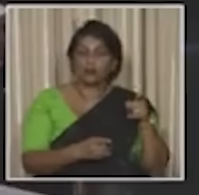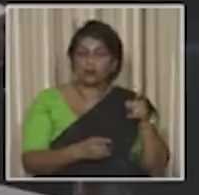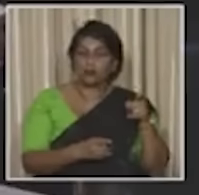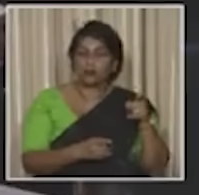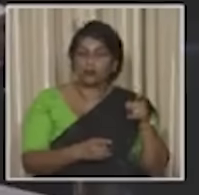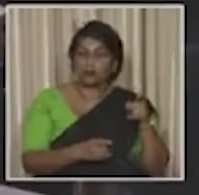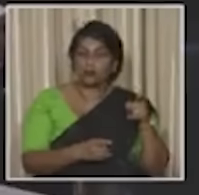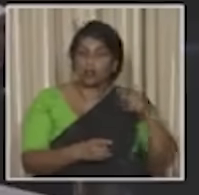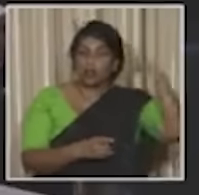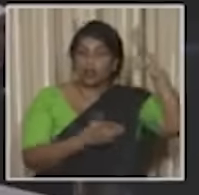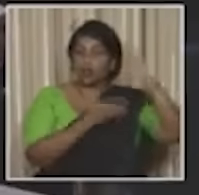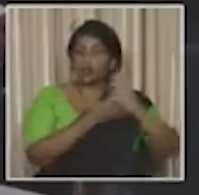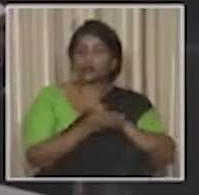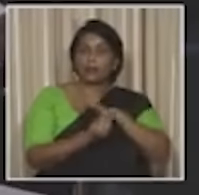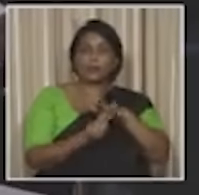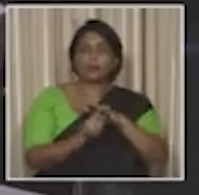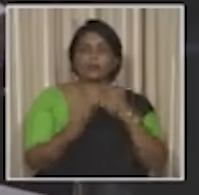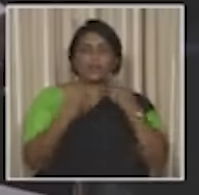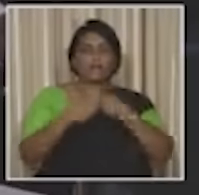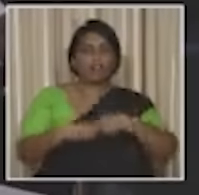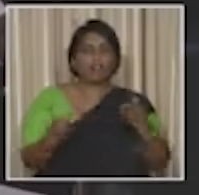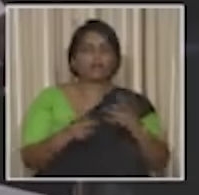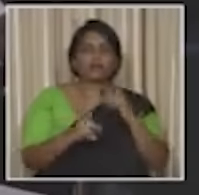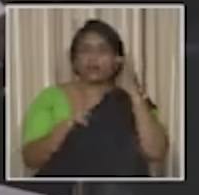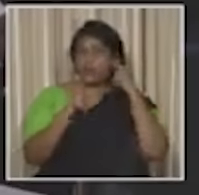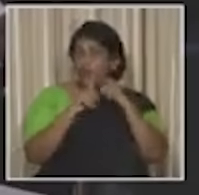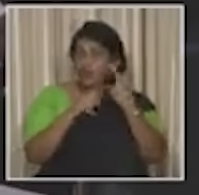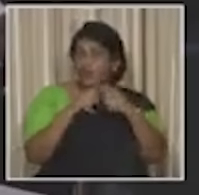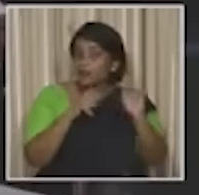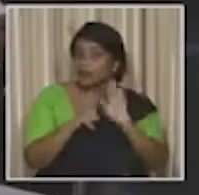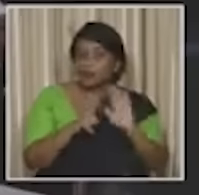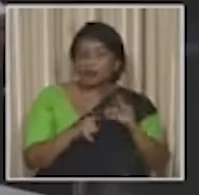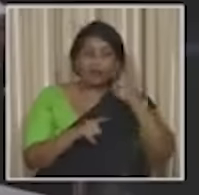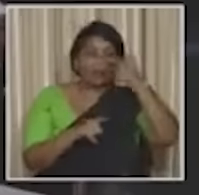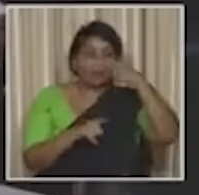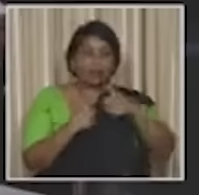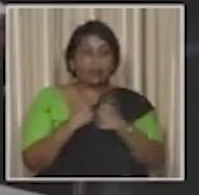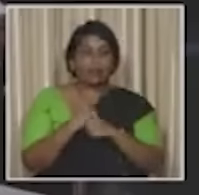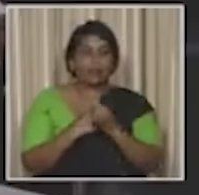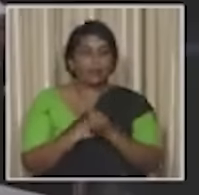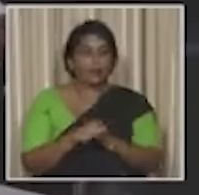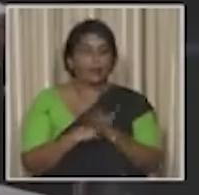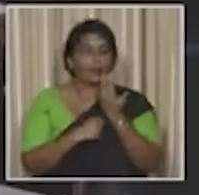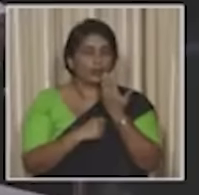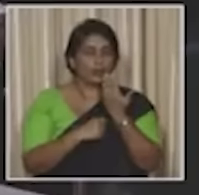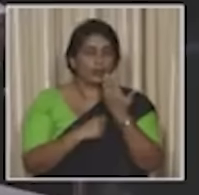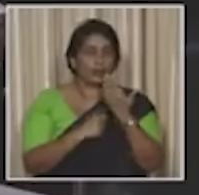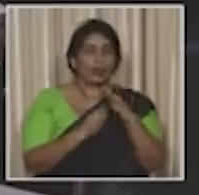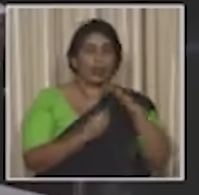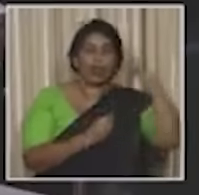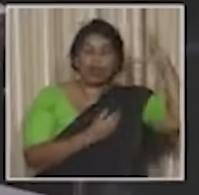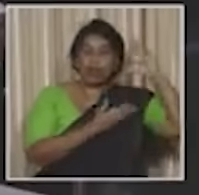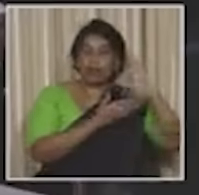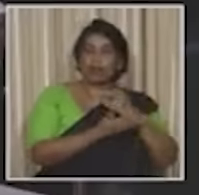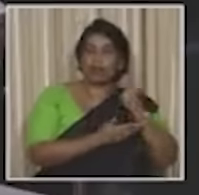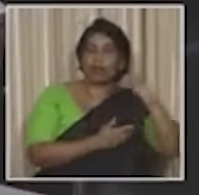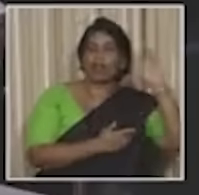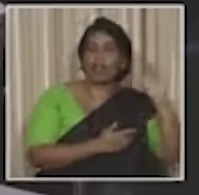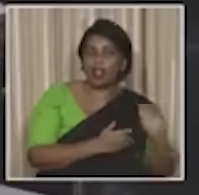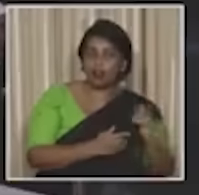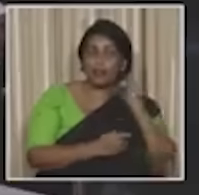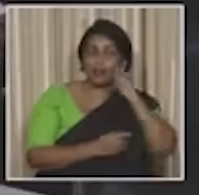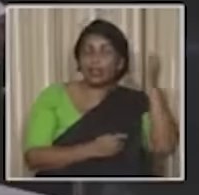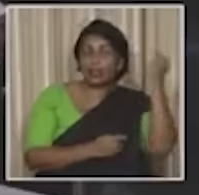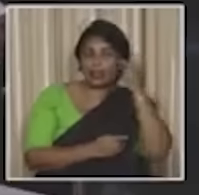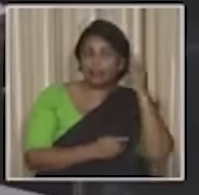Me me suryalokayen hadanakota parisara vinasha wenna kiyana karuna vitarak nemei. Tel walin hadanakota gana wedi. Suryalokayen hadanakota gana aduwei kiyala